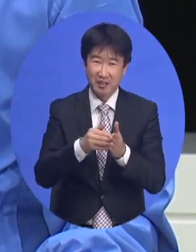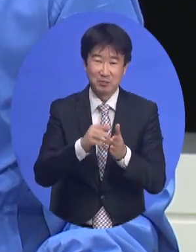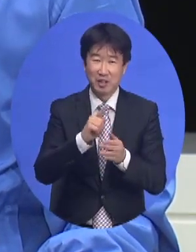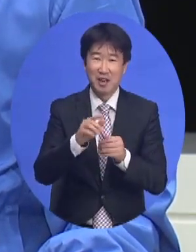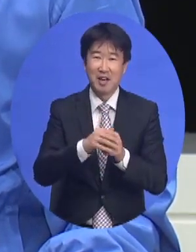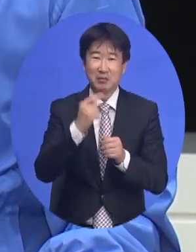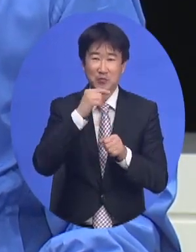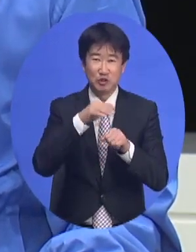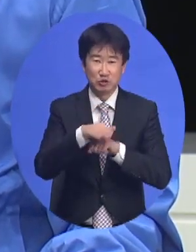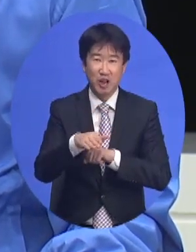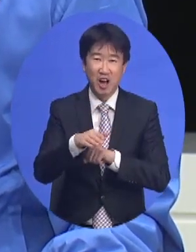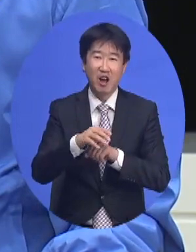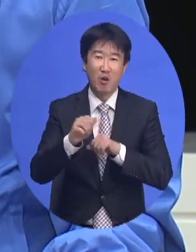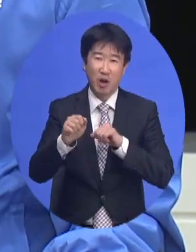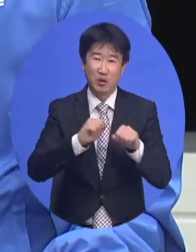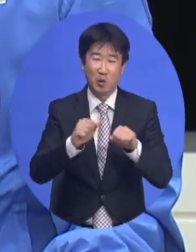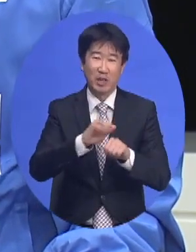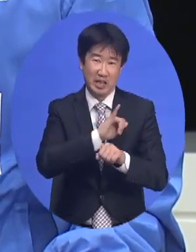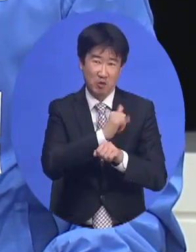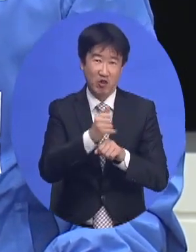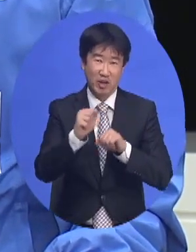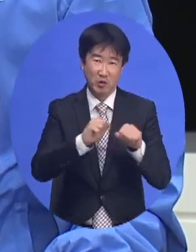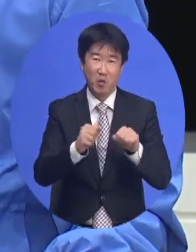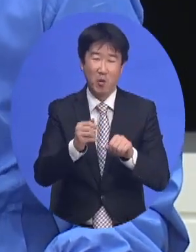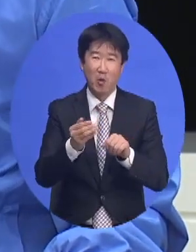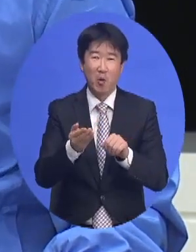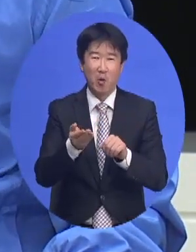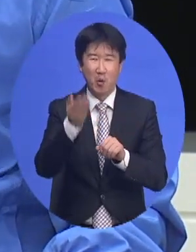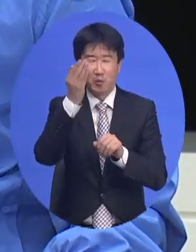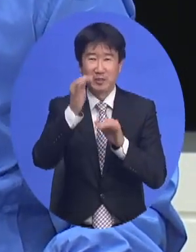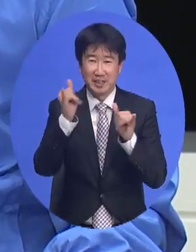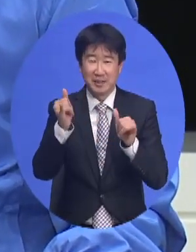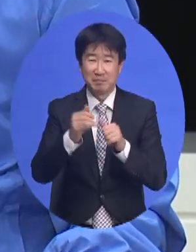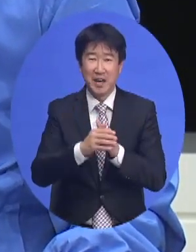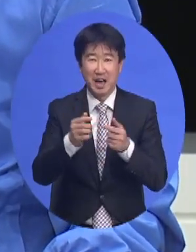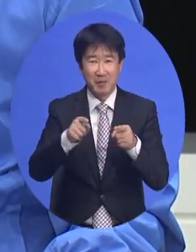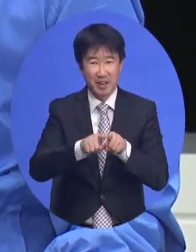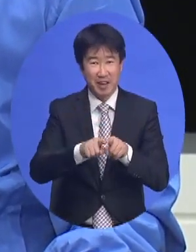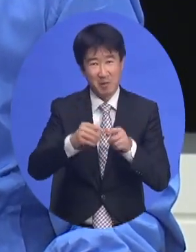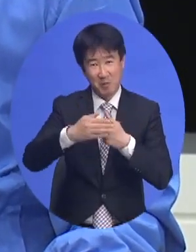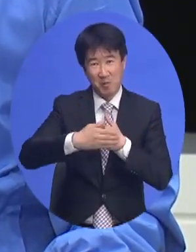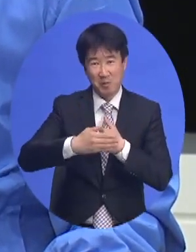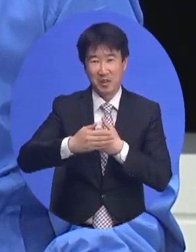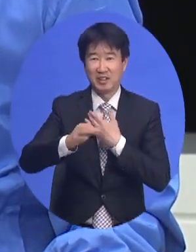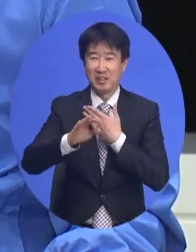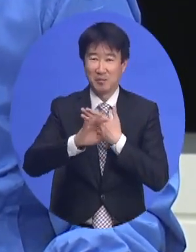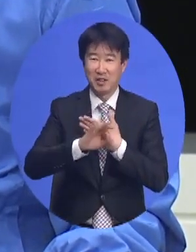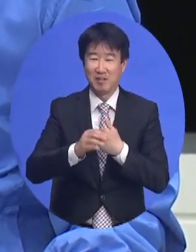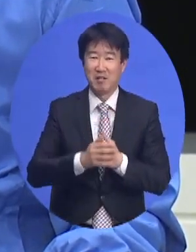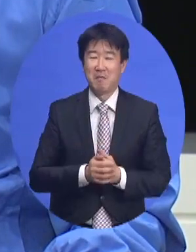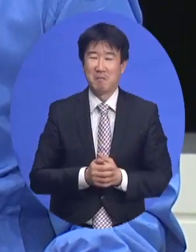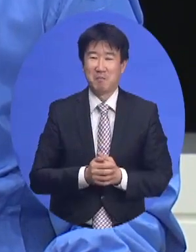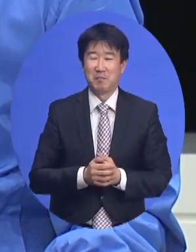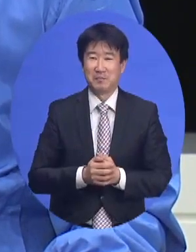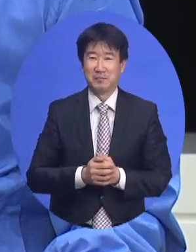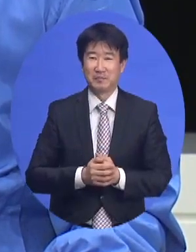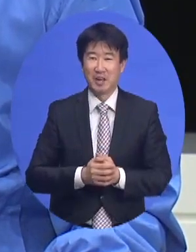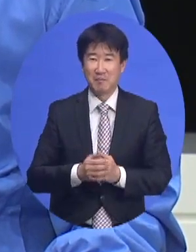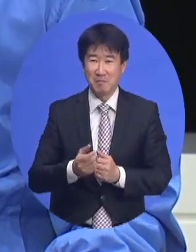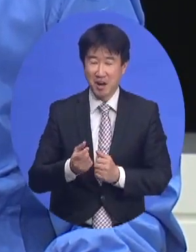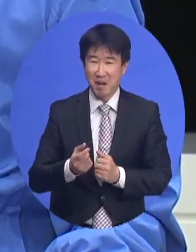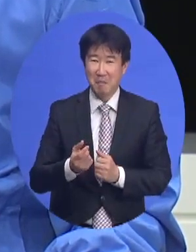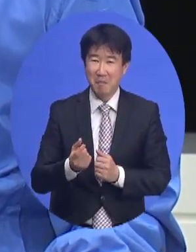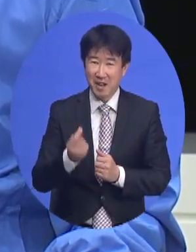뭐 민주화운동의 대부로서 좀 함께 하시고 협력을 했더라면 예. 일찍이